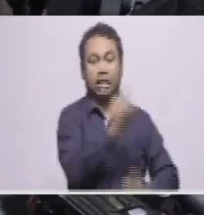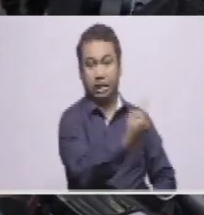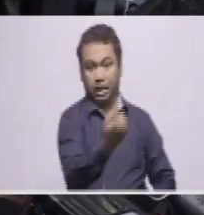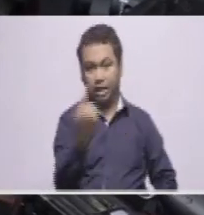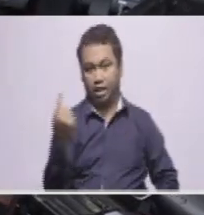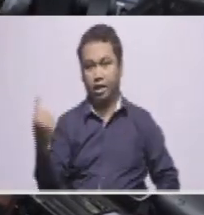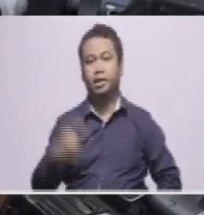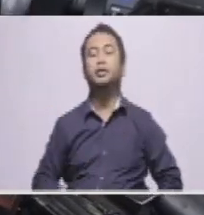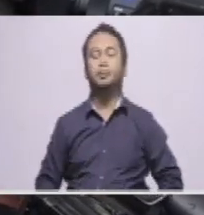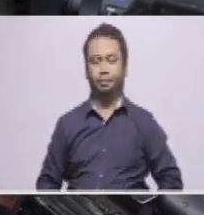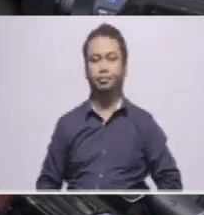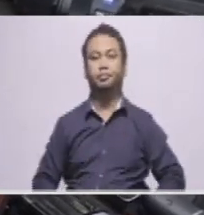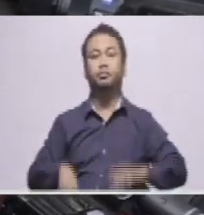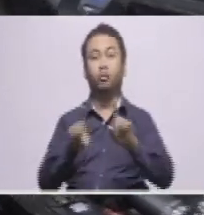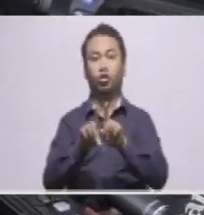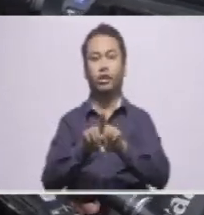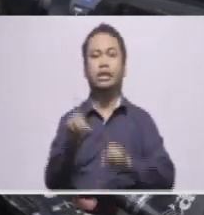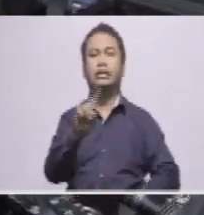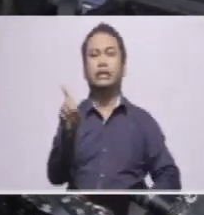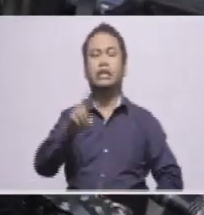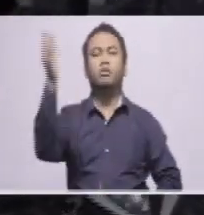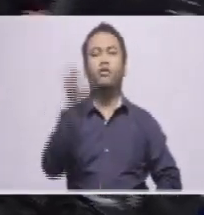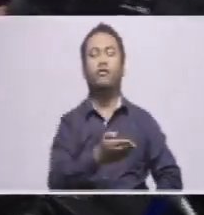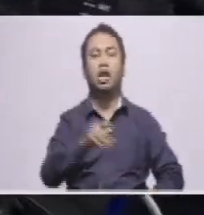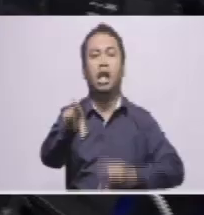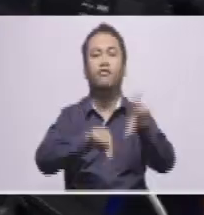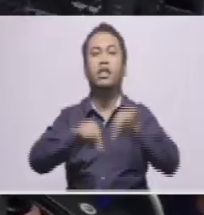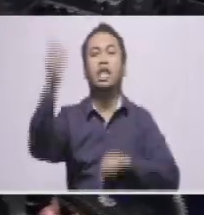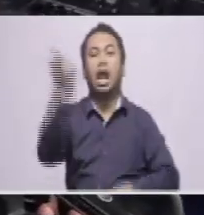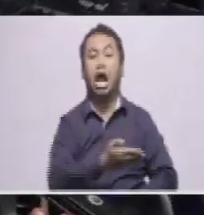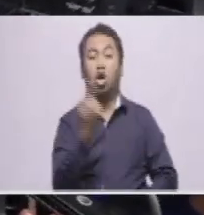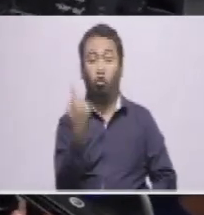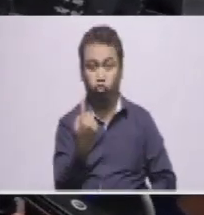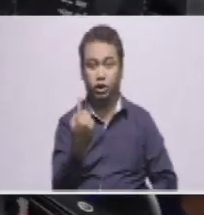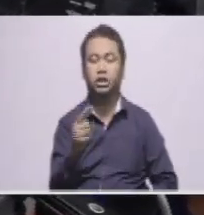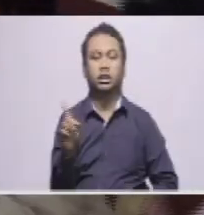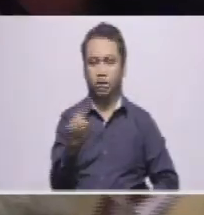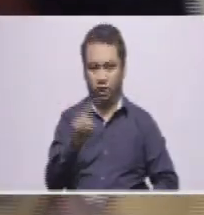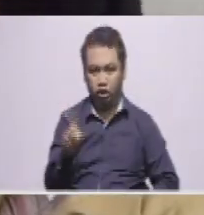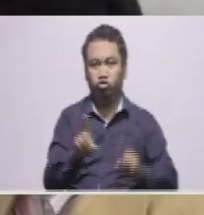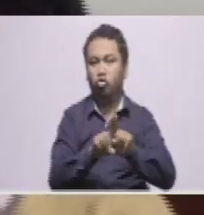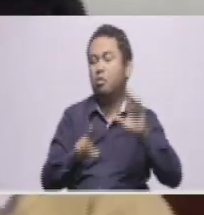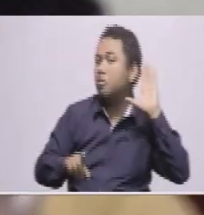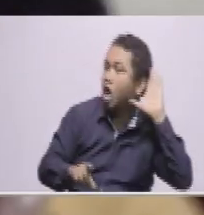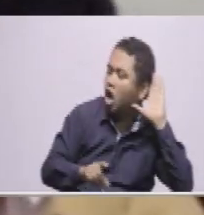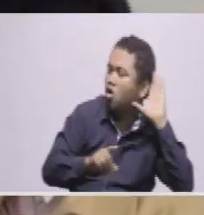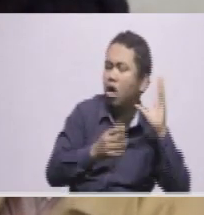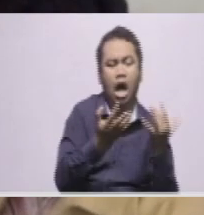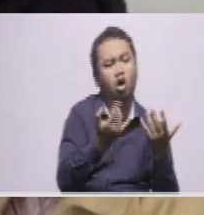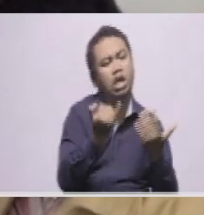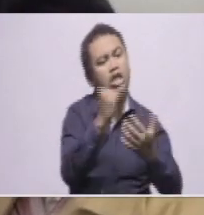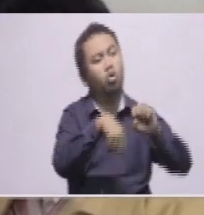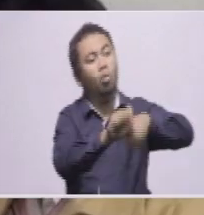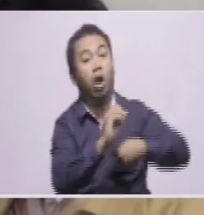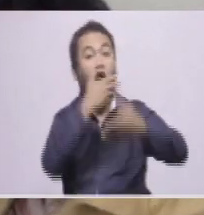ireo izany hoe tokony tsy fidy lalàna fotsiny ihany fa hitondra ny etahitany vahoaka hitondra ny etahitany mpampandrosoana tokony apetraka